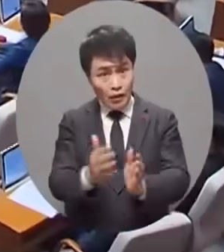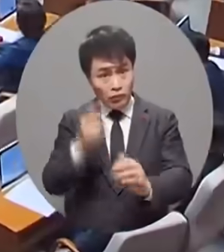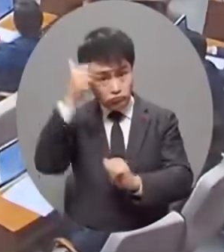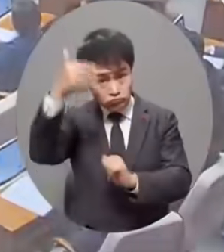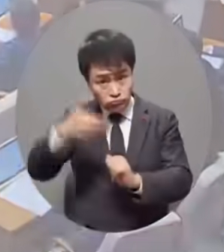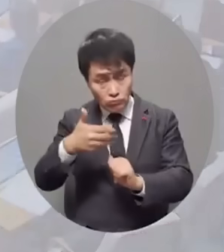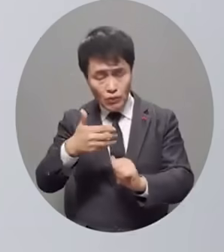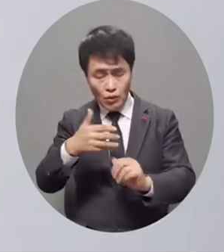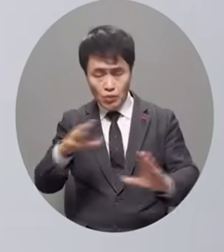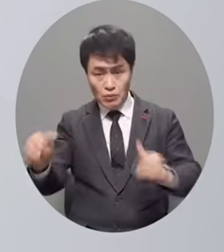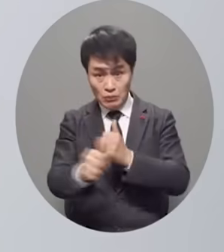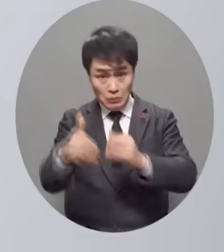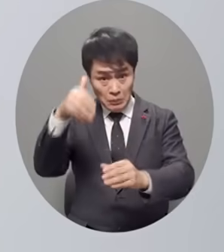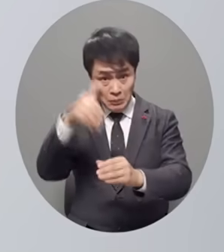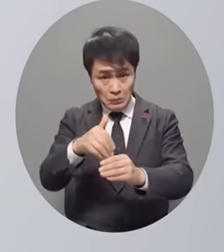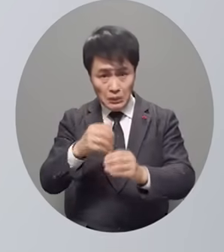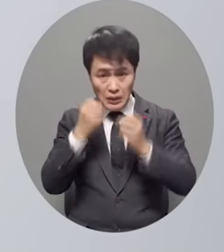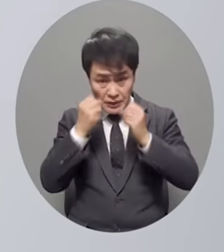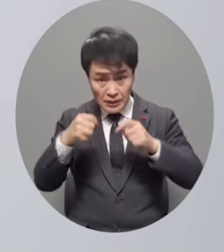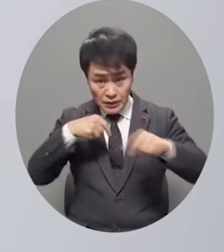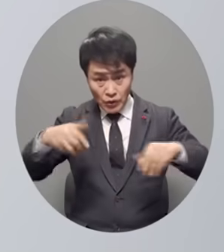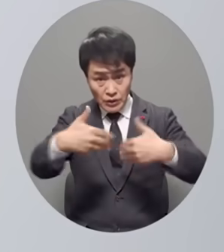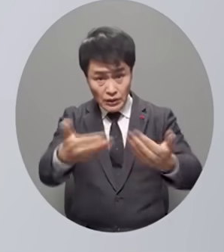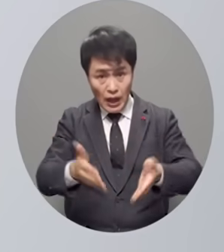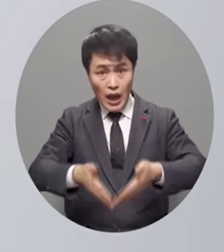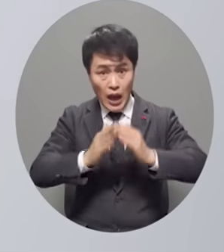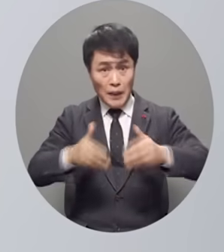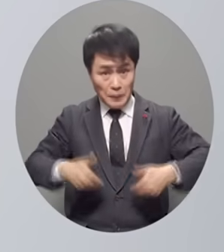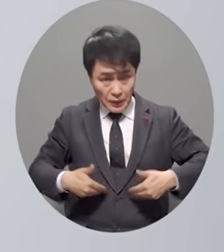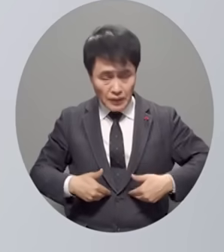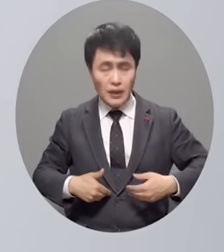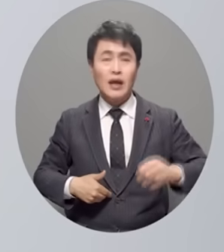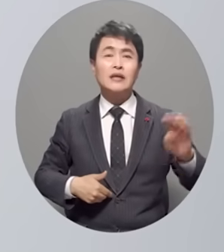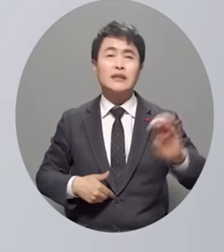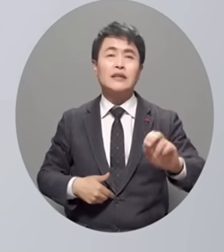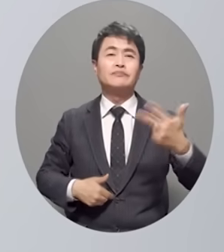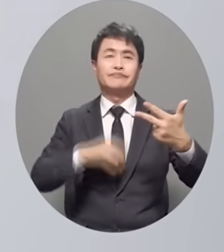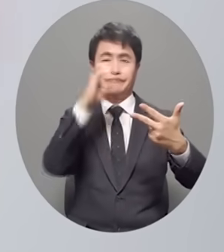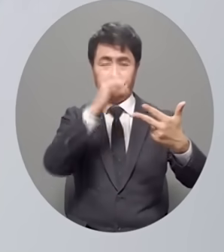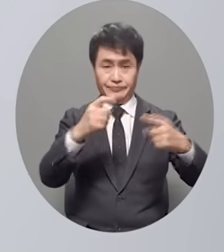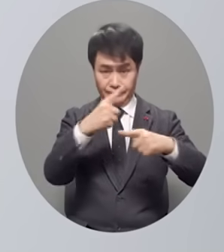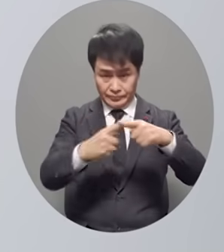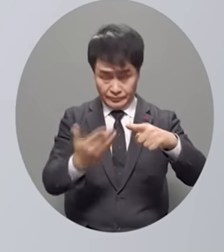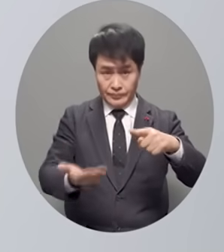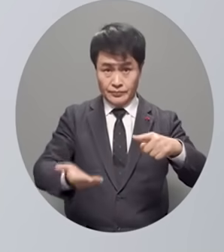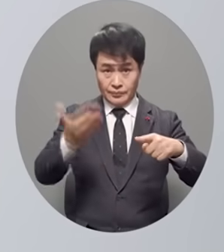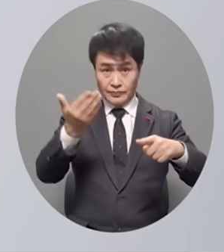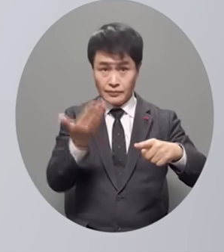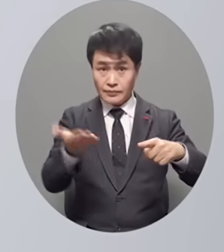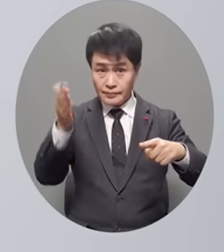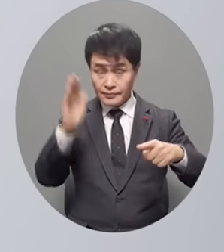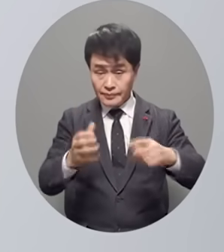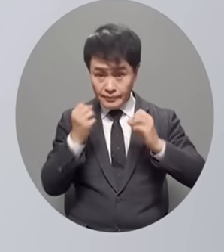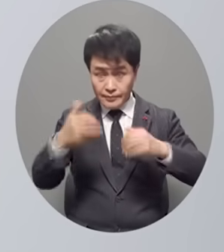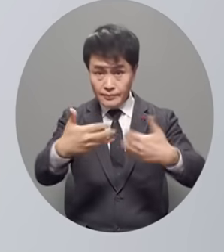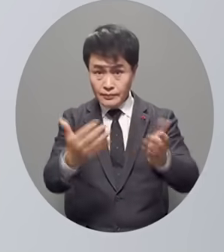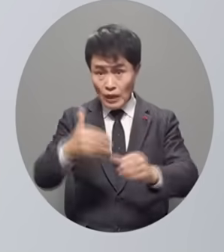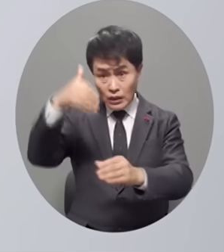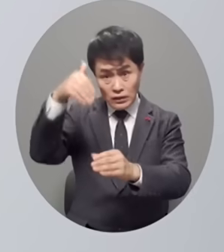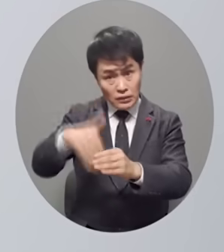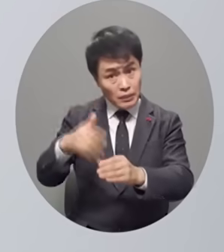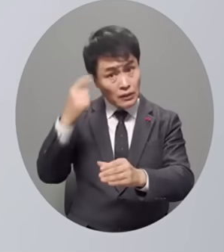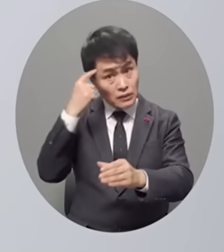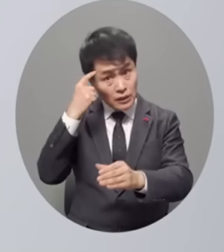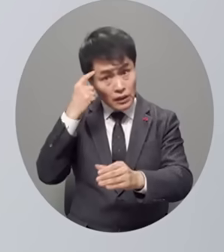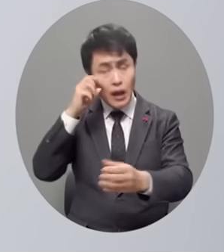이번 총선에 신당이 필요하다는 응답은 47%로 절반에 가까웠습니다. 하지만 신당에 투표할 의향이